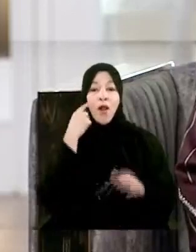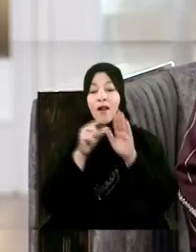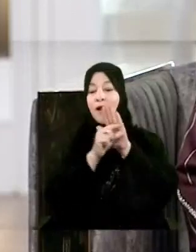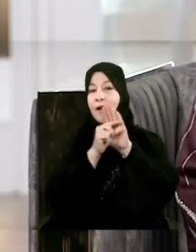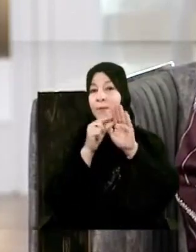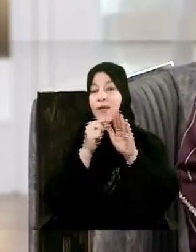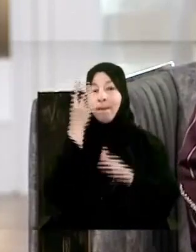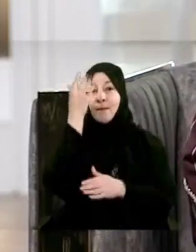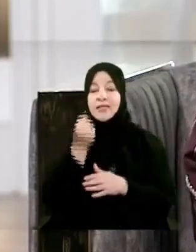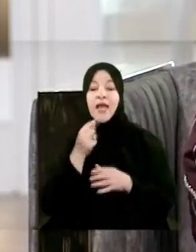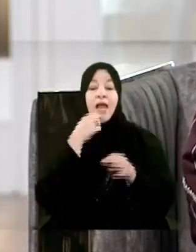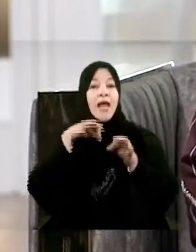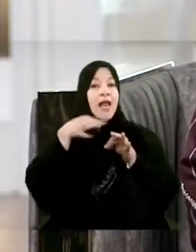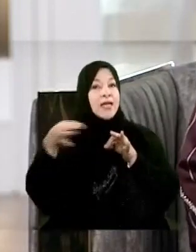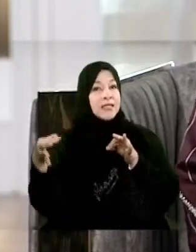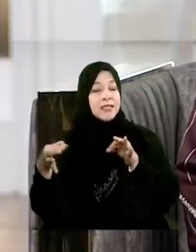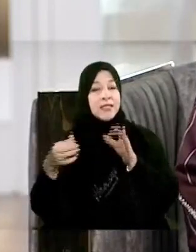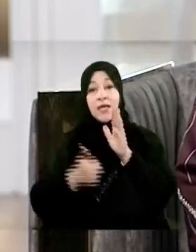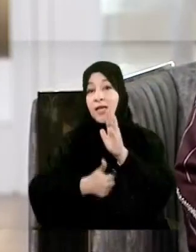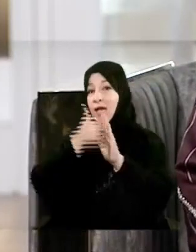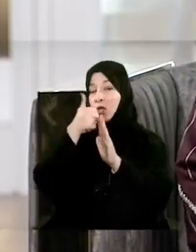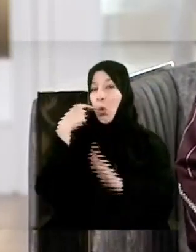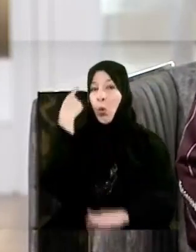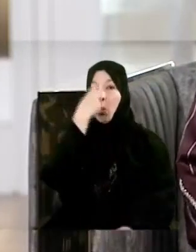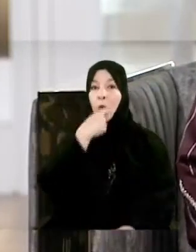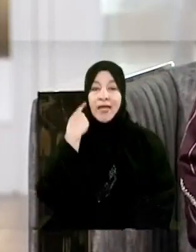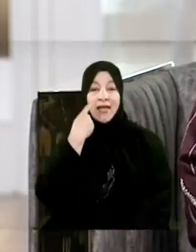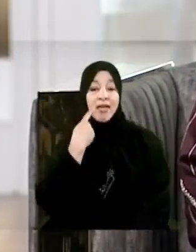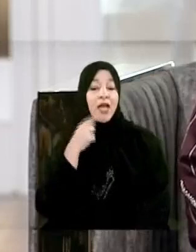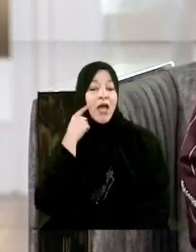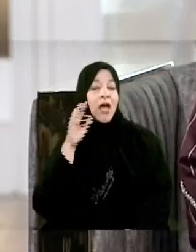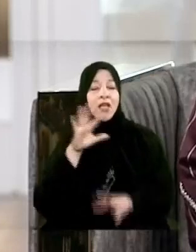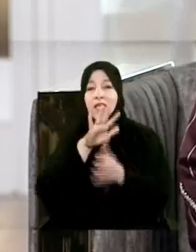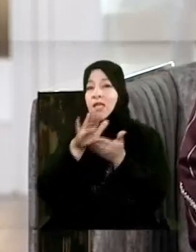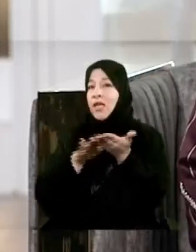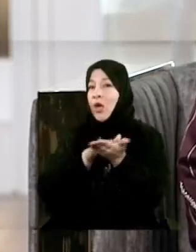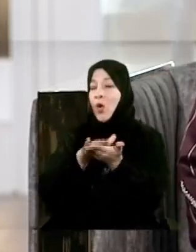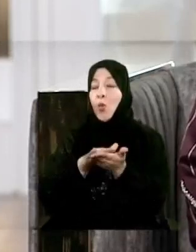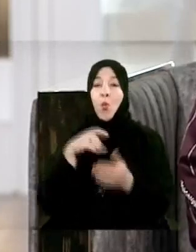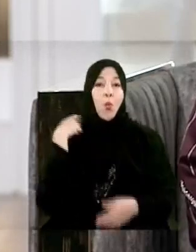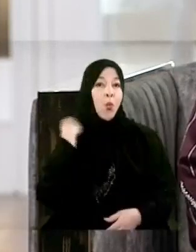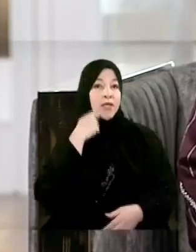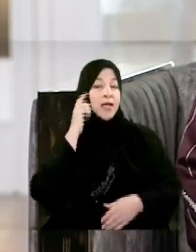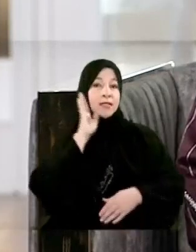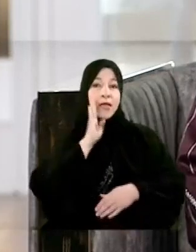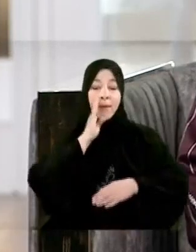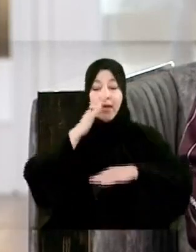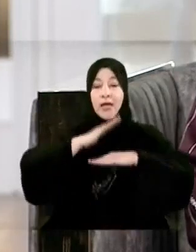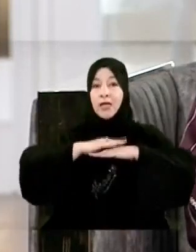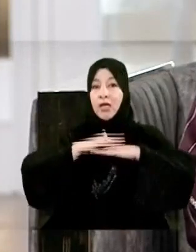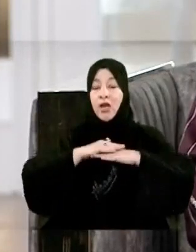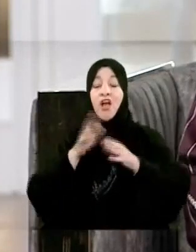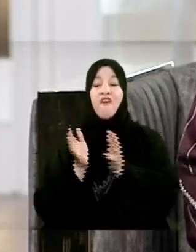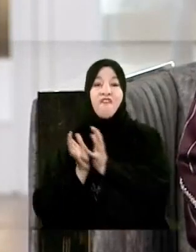لهذا المساء للحديث عن انجازات وطنيه بنكهه اقليميه، حيث حققت وزاره التربيه والتعليم ممثله